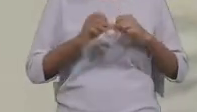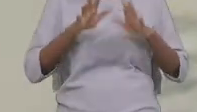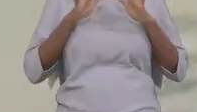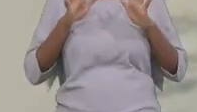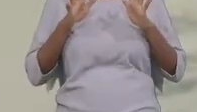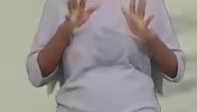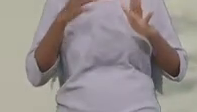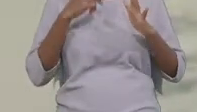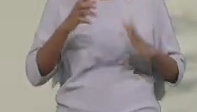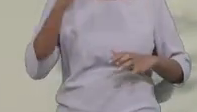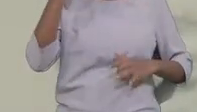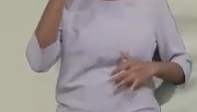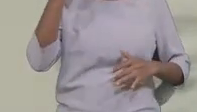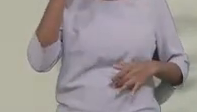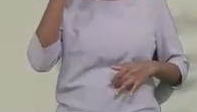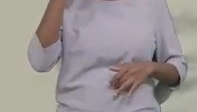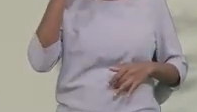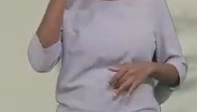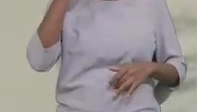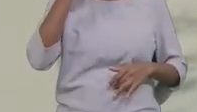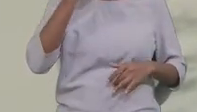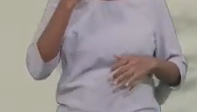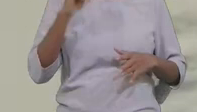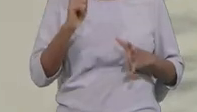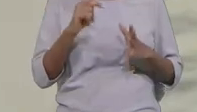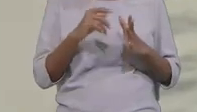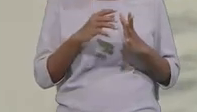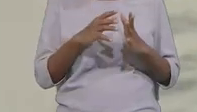panique, la maladie,